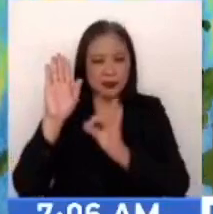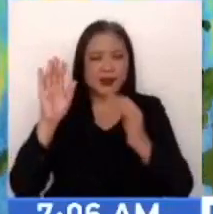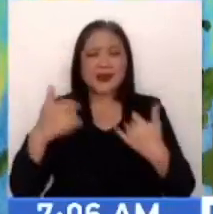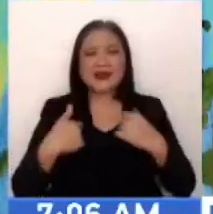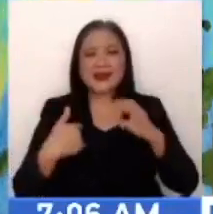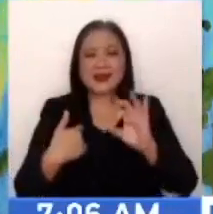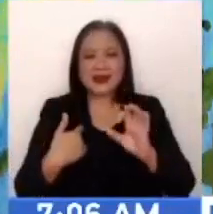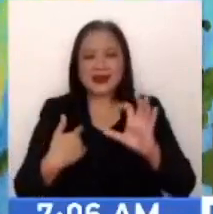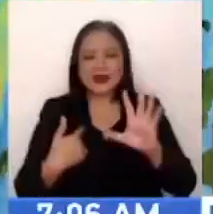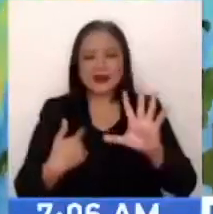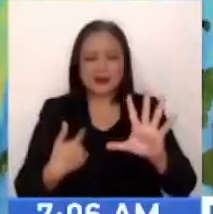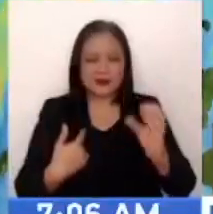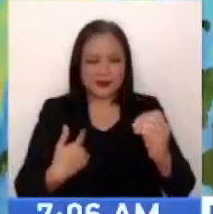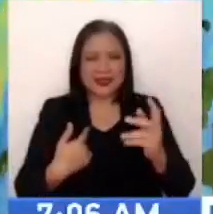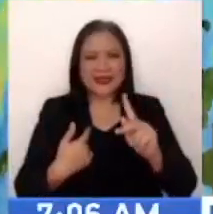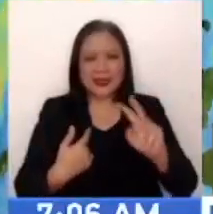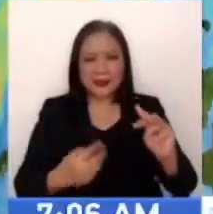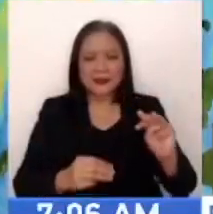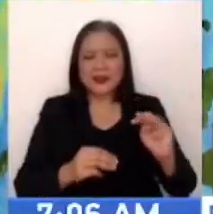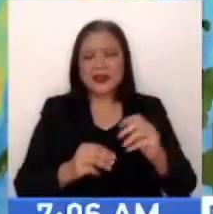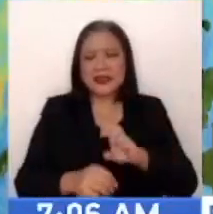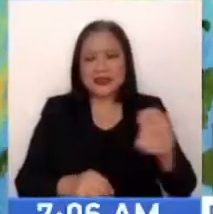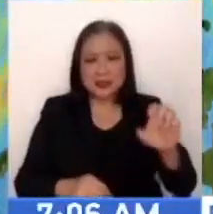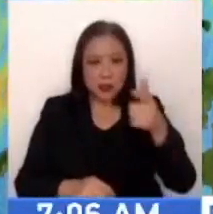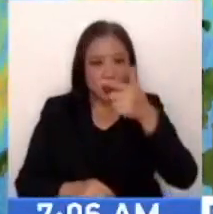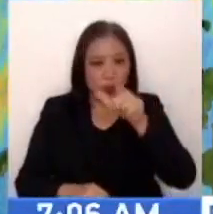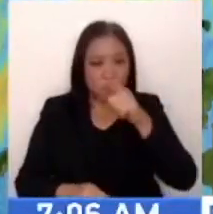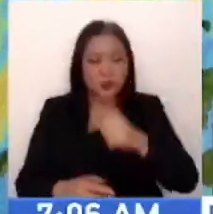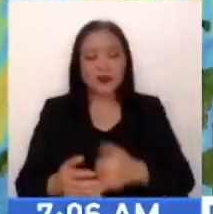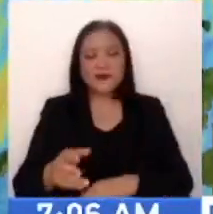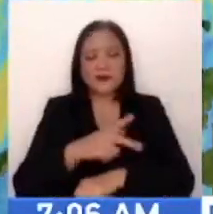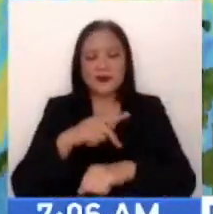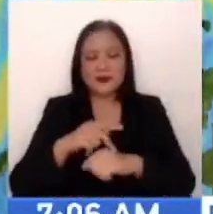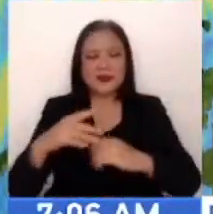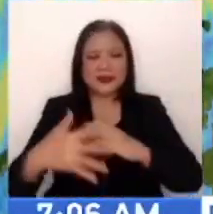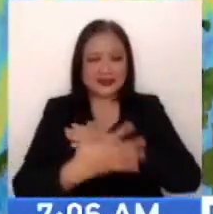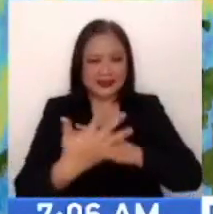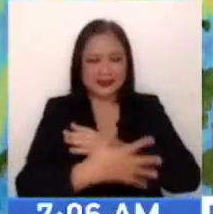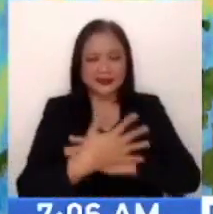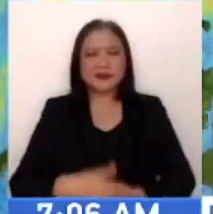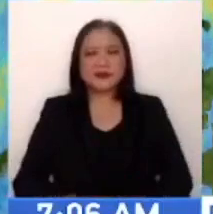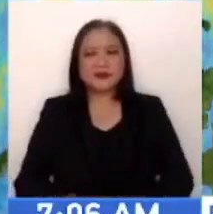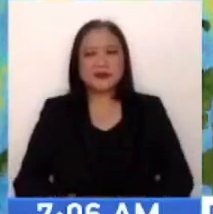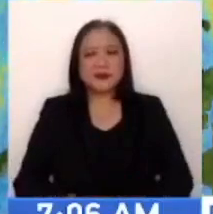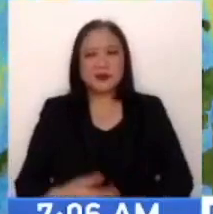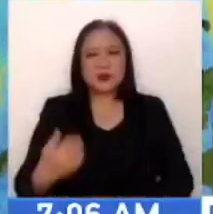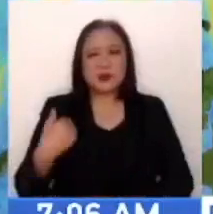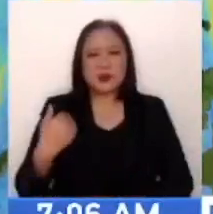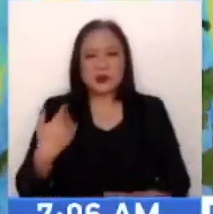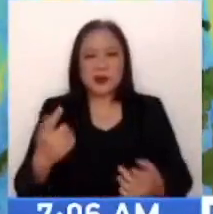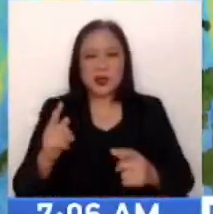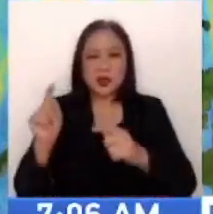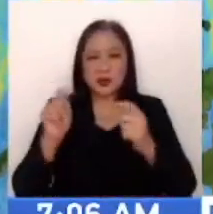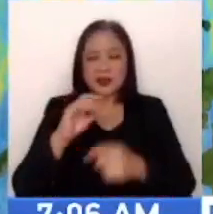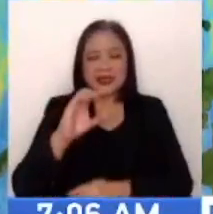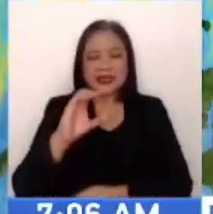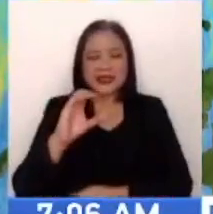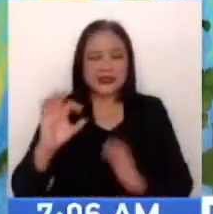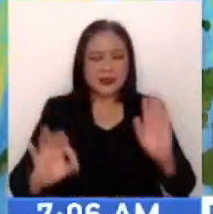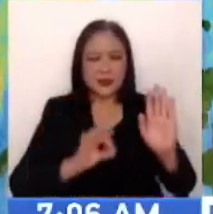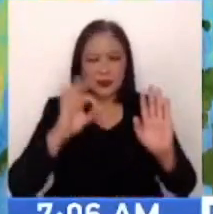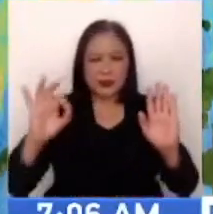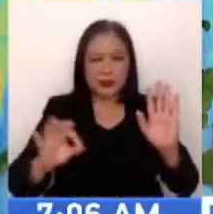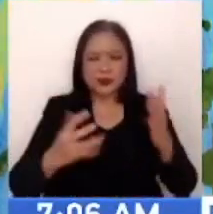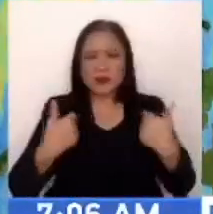extreme northern Luzon, nasa may Philippine Sea yan, mga kapuso. Wala pong nakataas na tropical cyclone wind signal sa alinmang bahagi ng